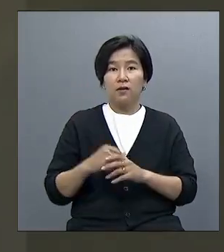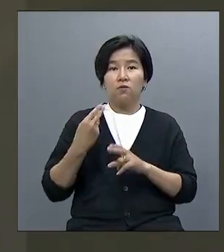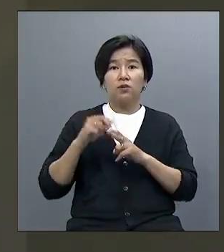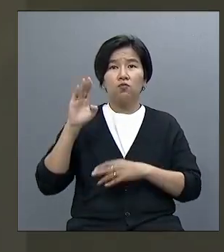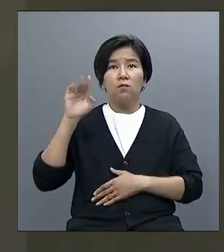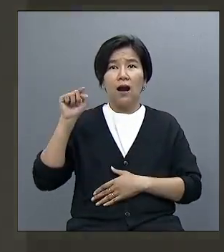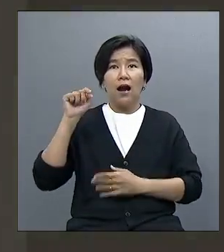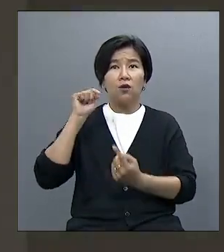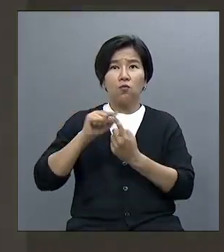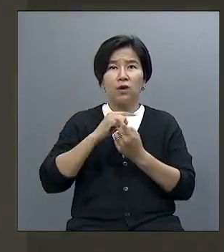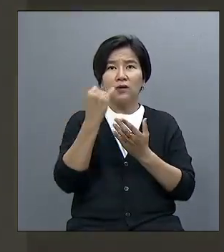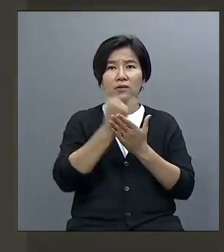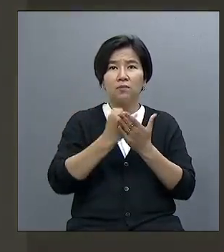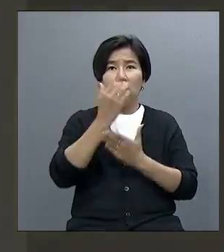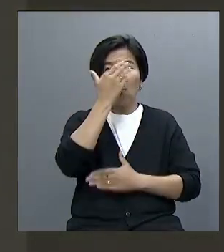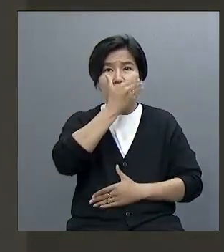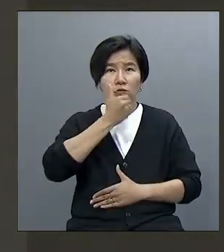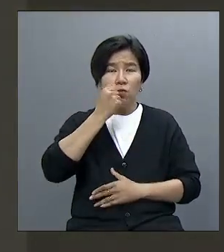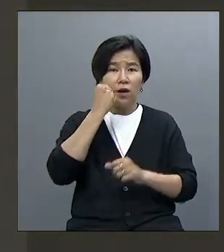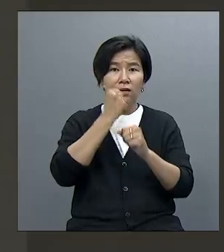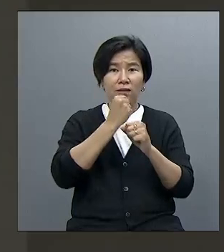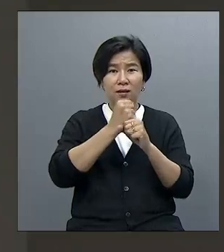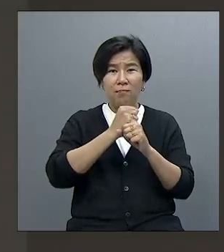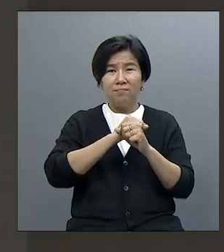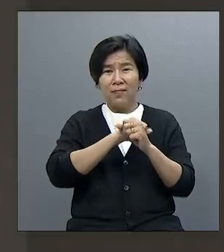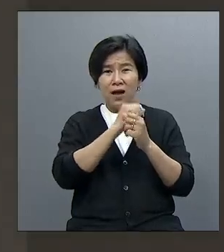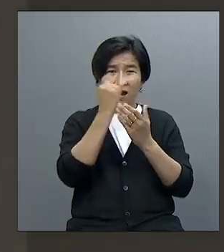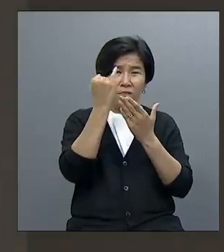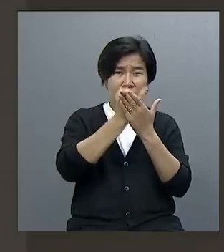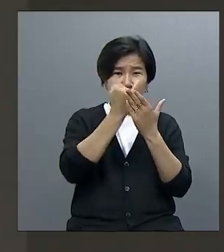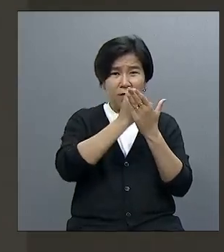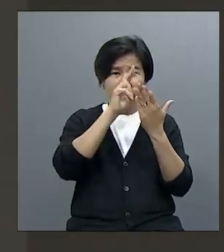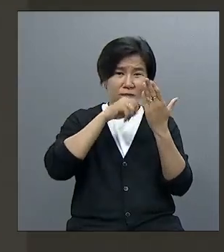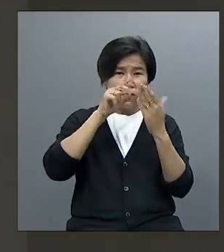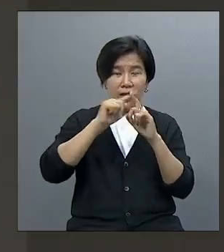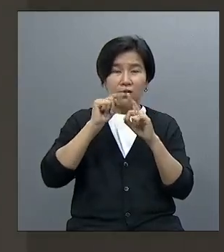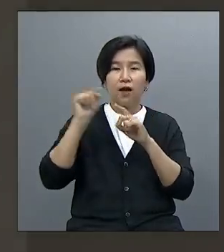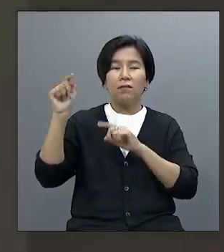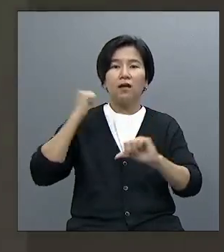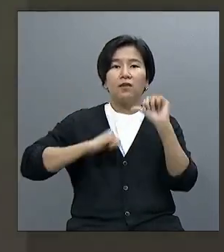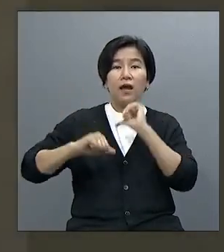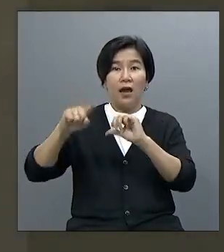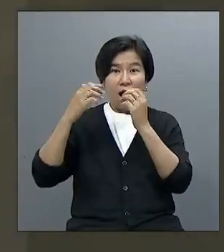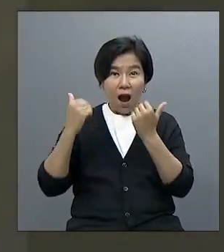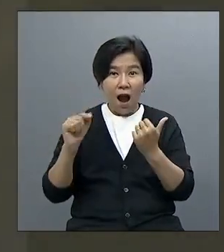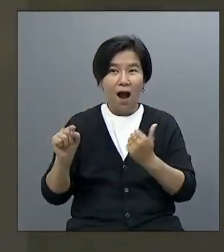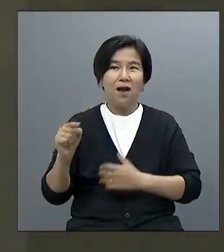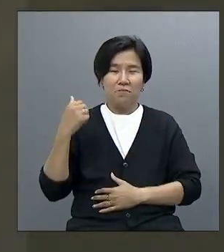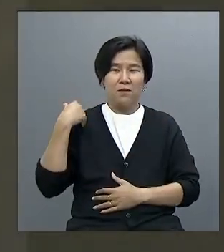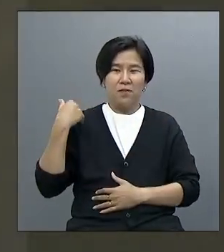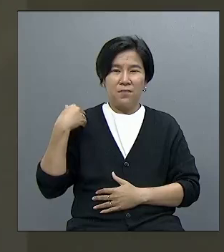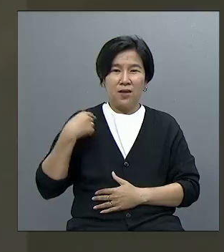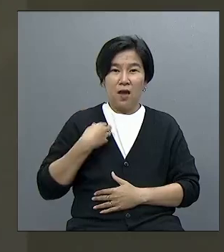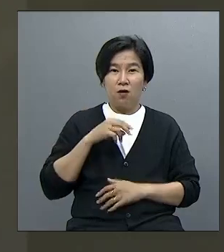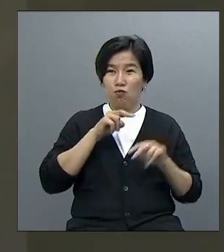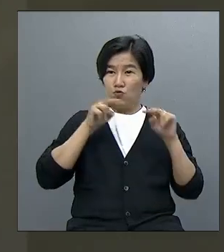นอความงามของศิลปะแล้วก็จิตรกรรมรวมถึงงานศิลป์ต่างๆในละครเรื่องนี้ครับวันนี้ครับมีอีกหนึ่งอย่างที่อยากให้ทุกคนมา